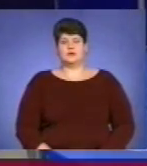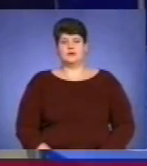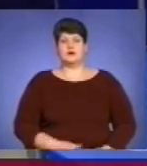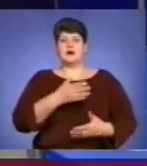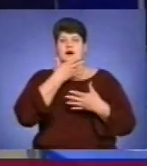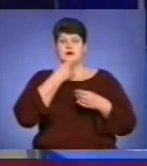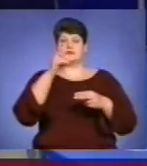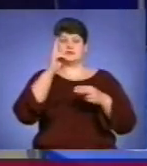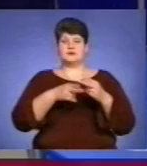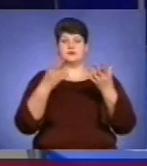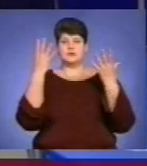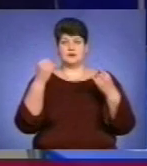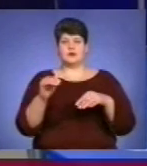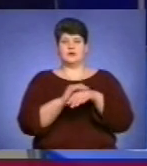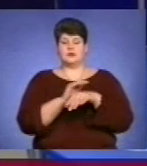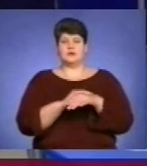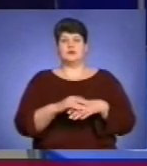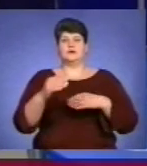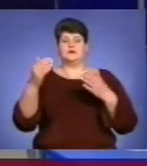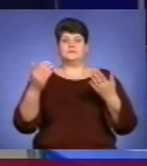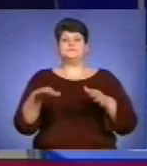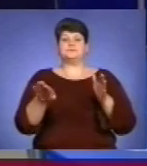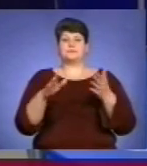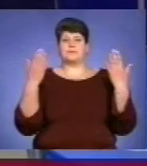Гарного завершення дня і добре відпочити у вихідні бажає